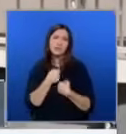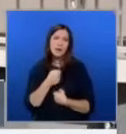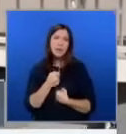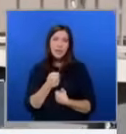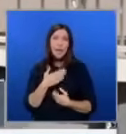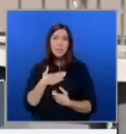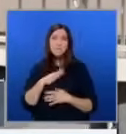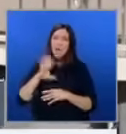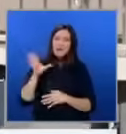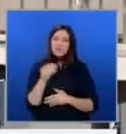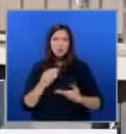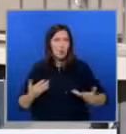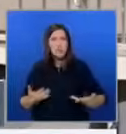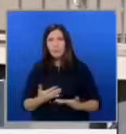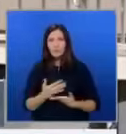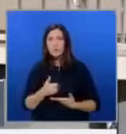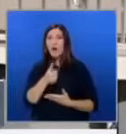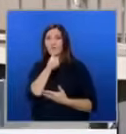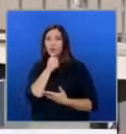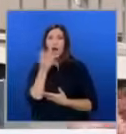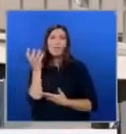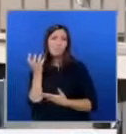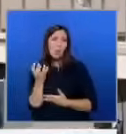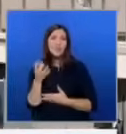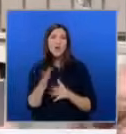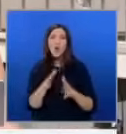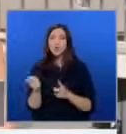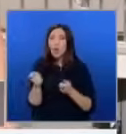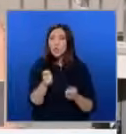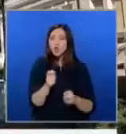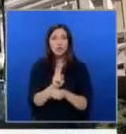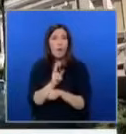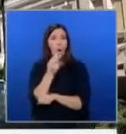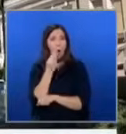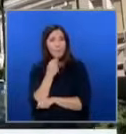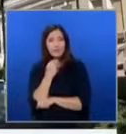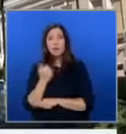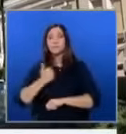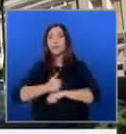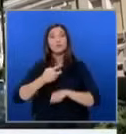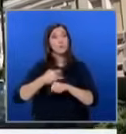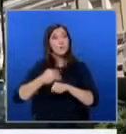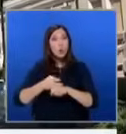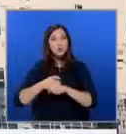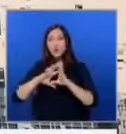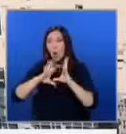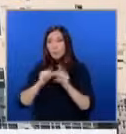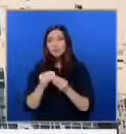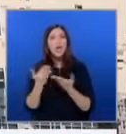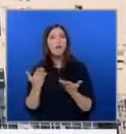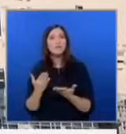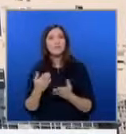трагедия. Имаме всичко необходимо. Вода, плодове, хората носят обяд. Директорът на болницата обобщи какви